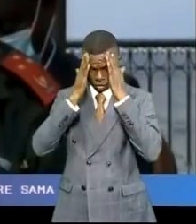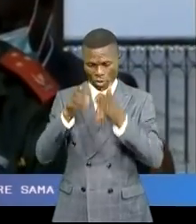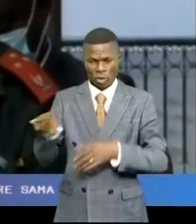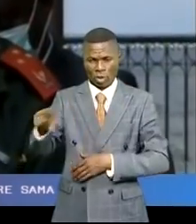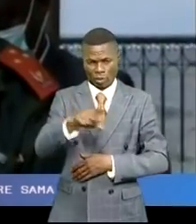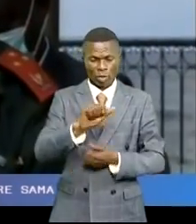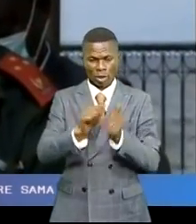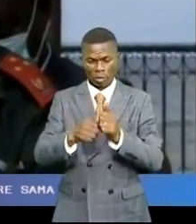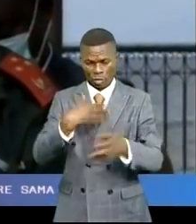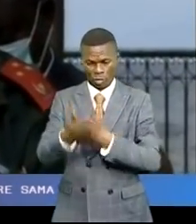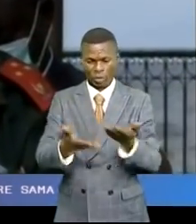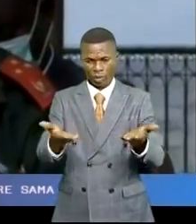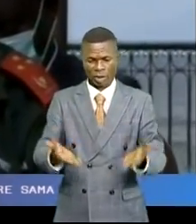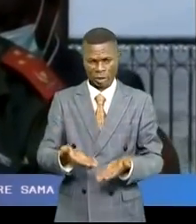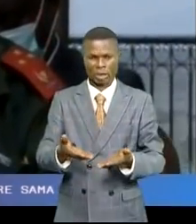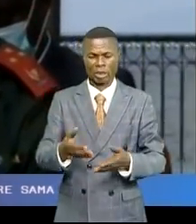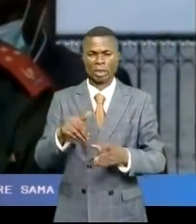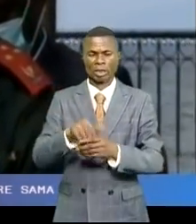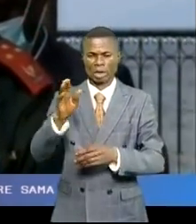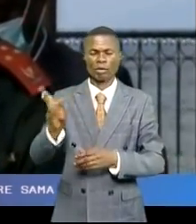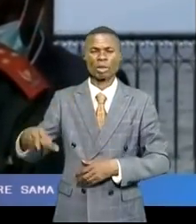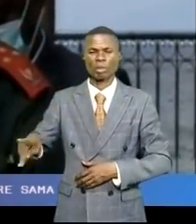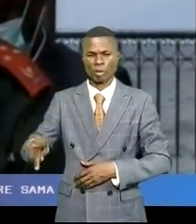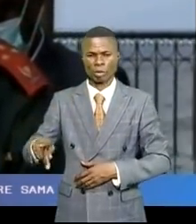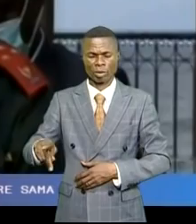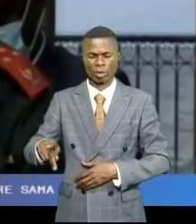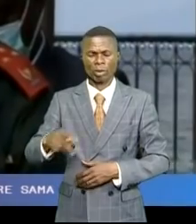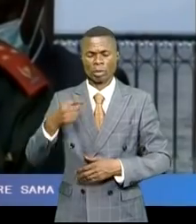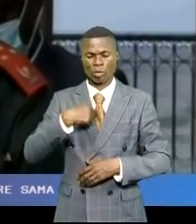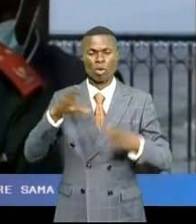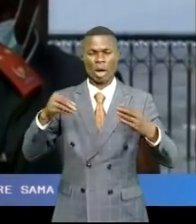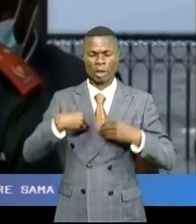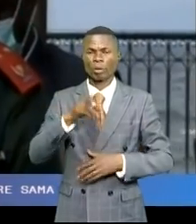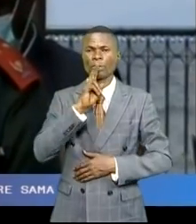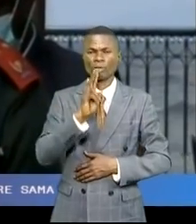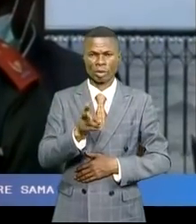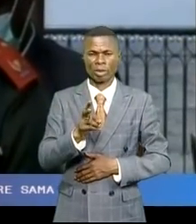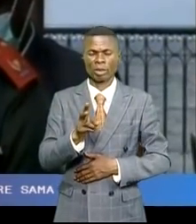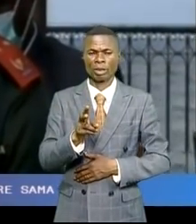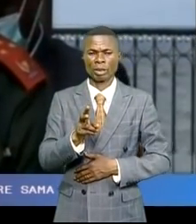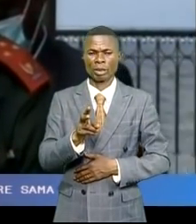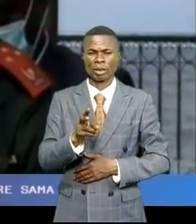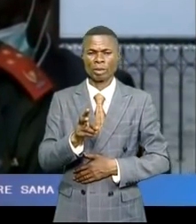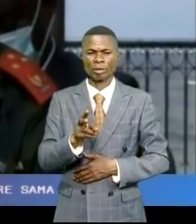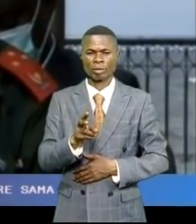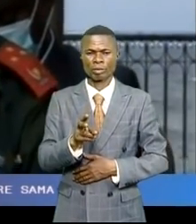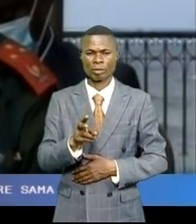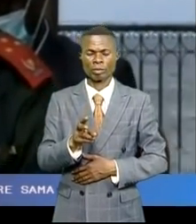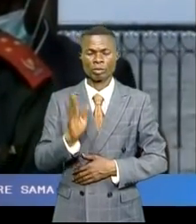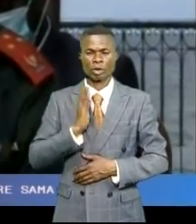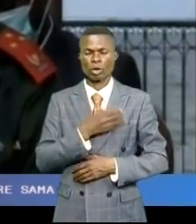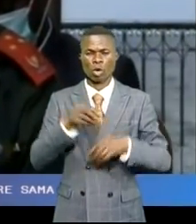ce qui se passe ici. Je reste convaincu que nos